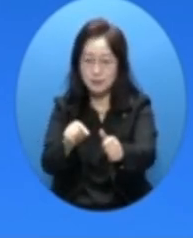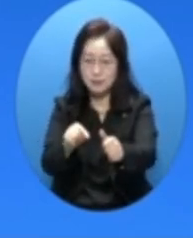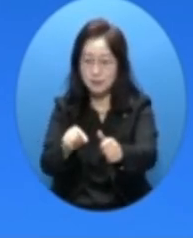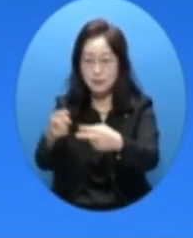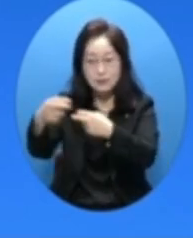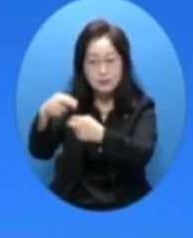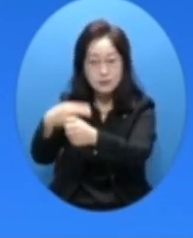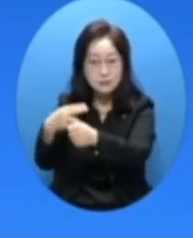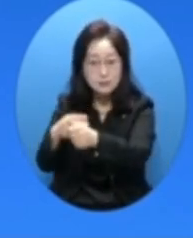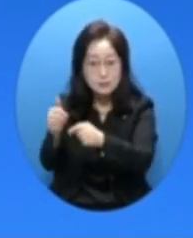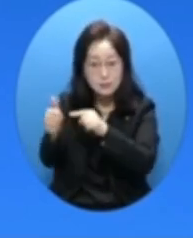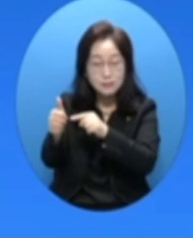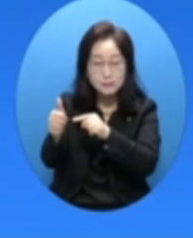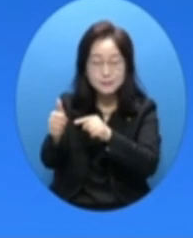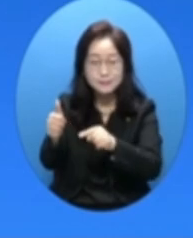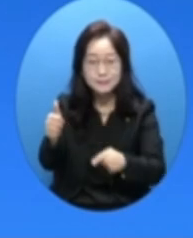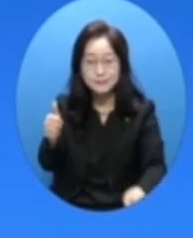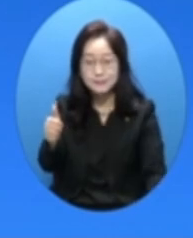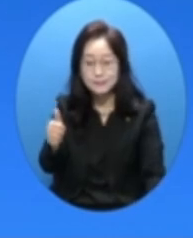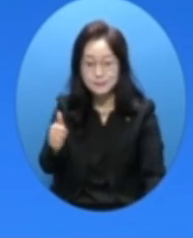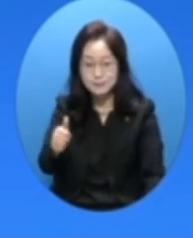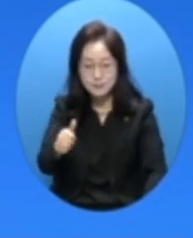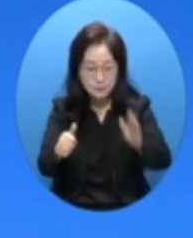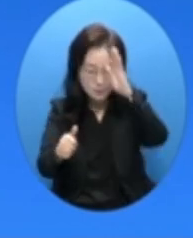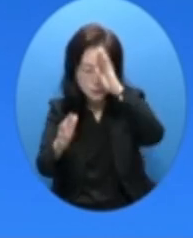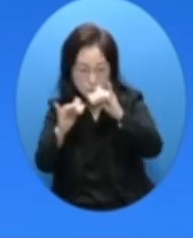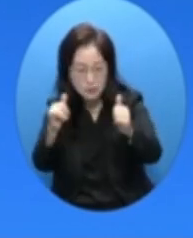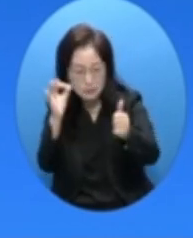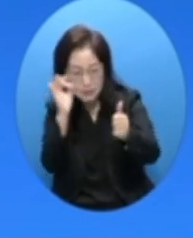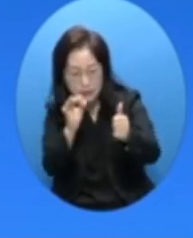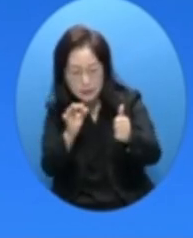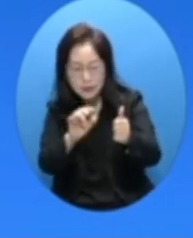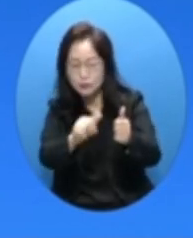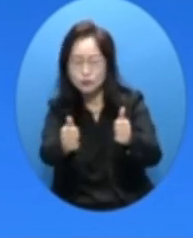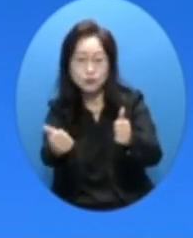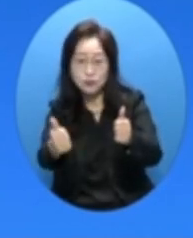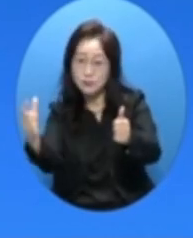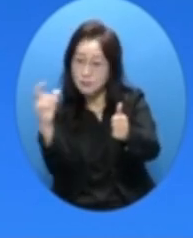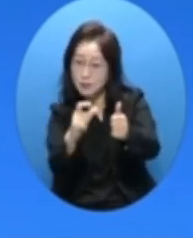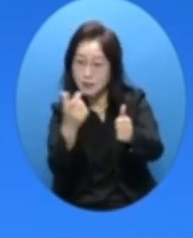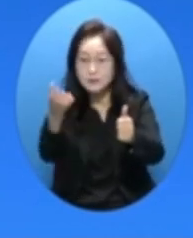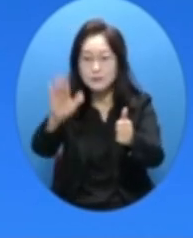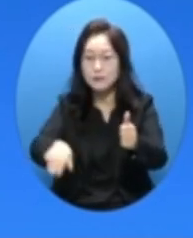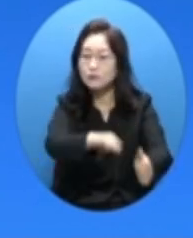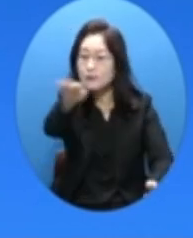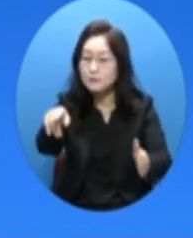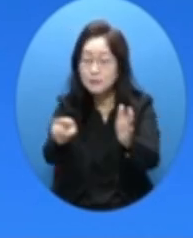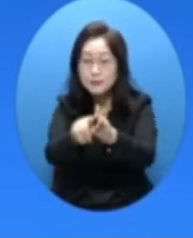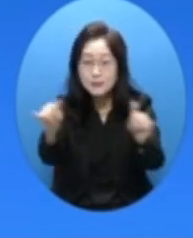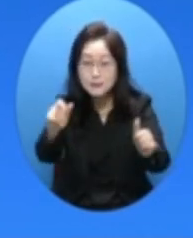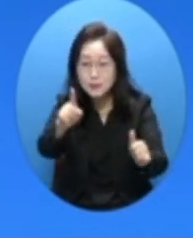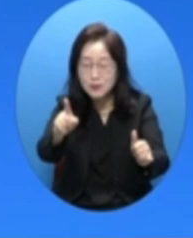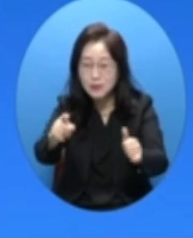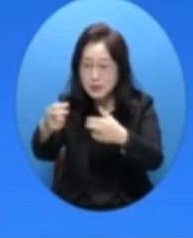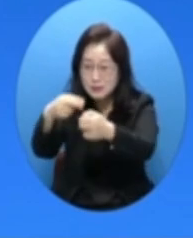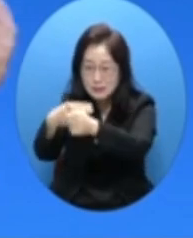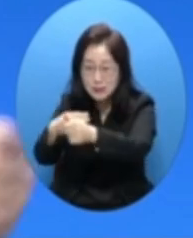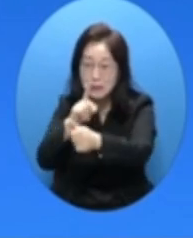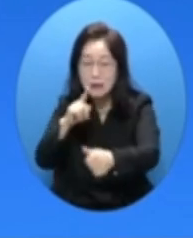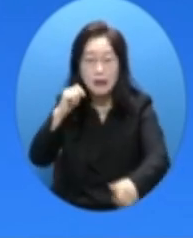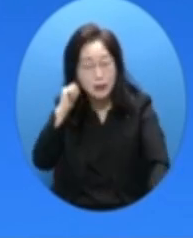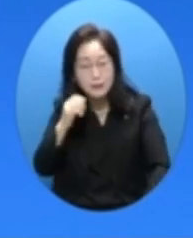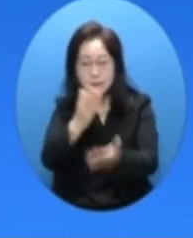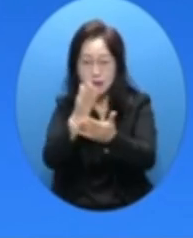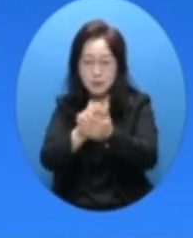의사는 환자에게 사망 선고를 냈다고 할지라도 우리 믿는 사람들은 의사 얘기를 듣는 것이 아니라 주님만 바라보고